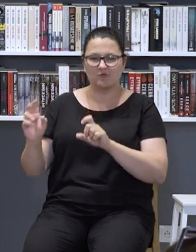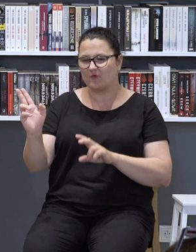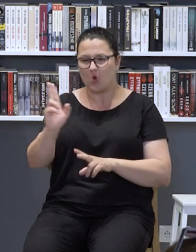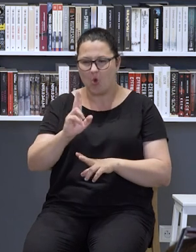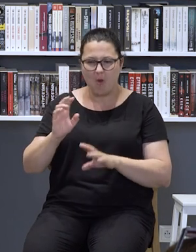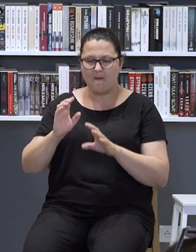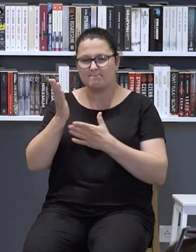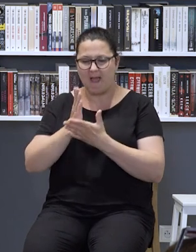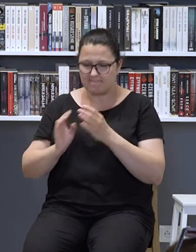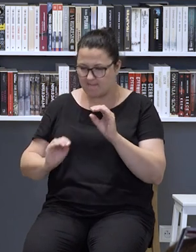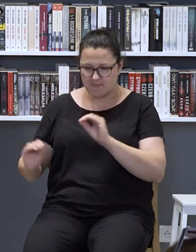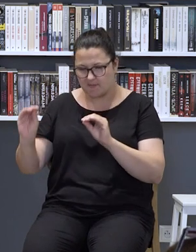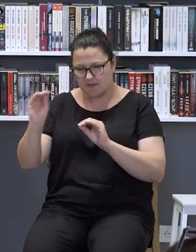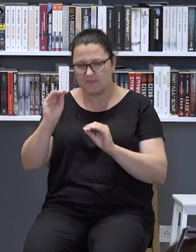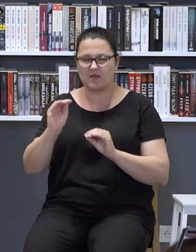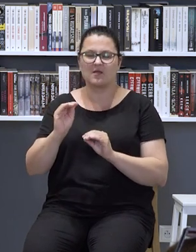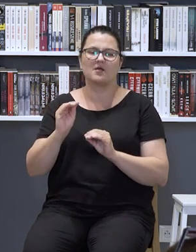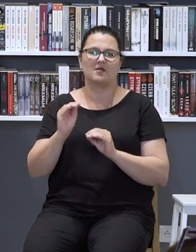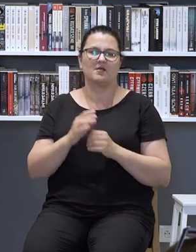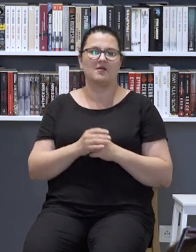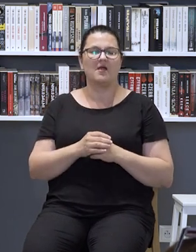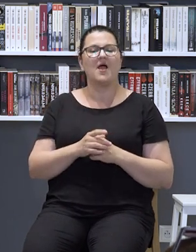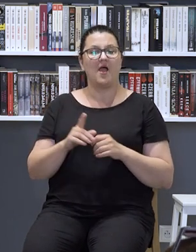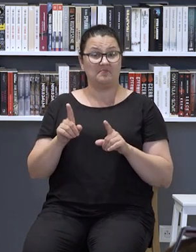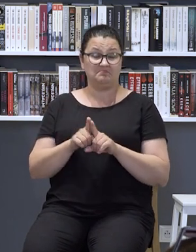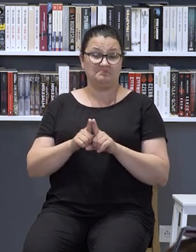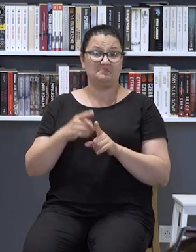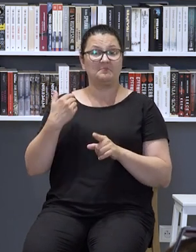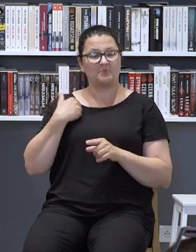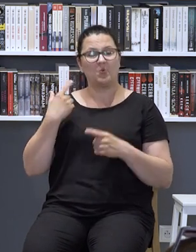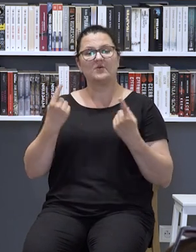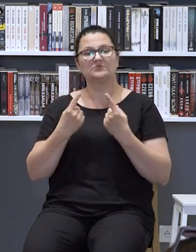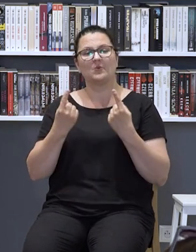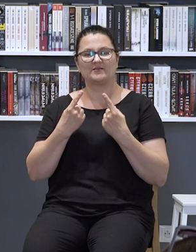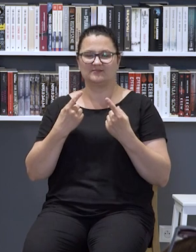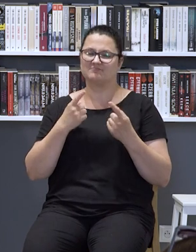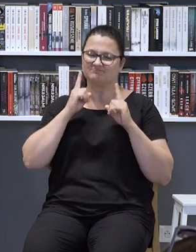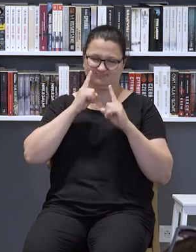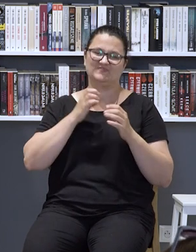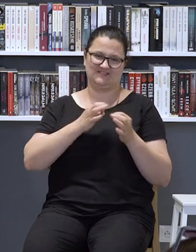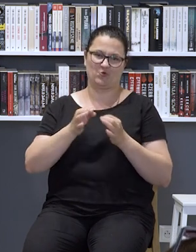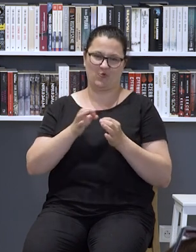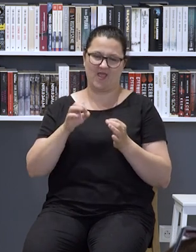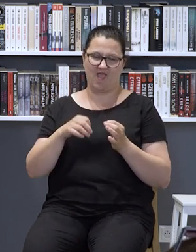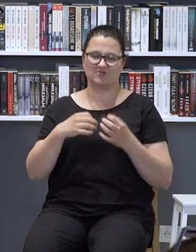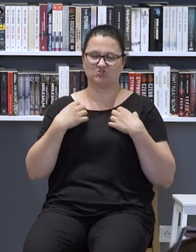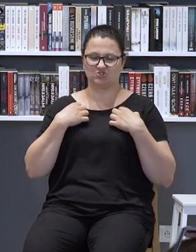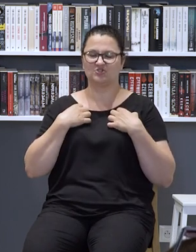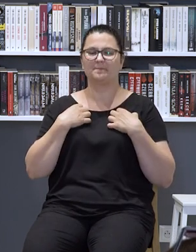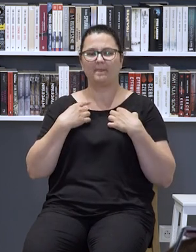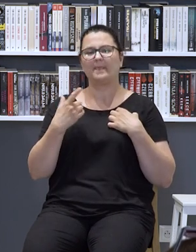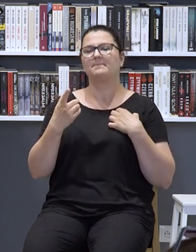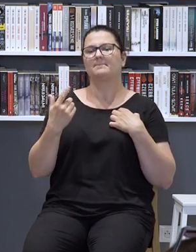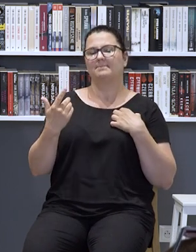opowiadaniach. Natomiast zdarzyło się tak, i to jest historia z życia wzięta, że odezwała się